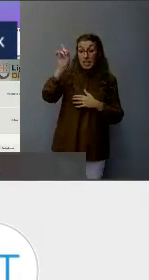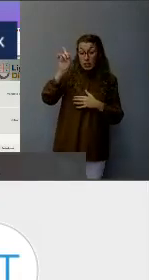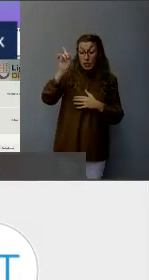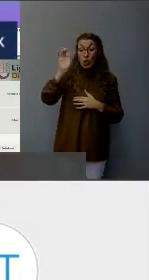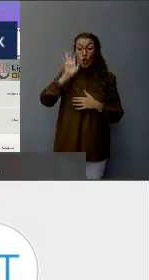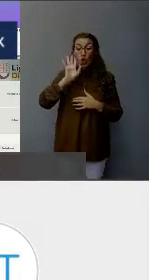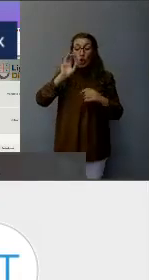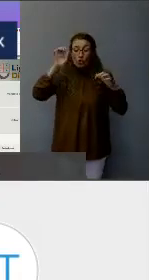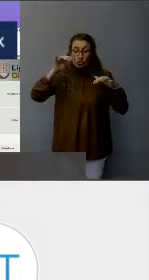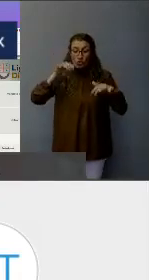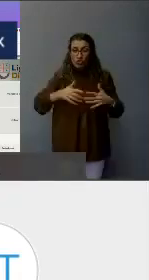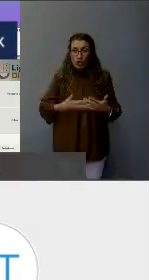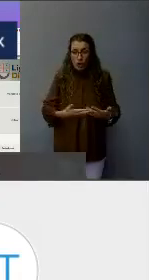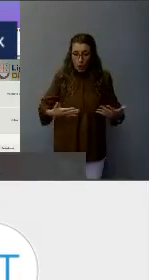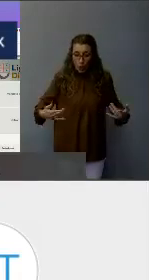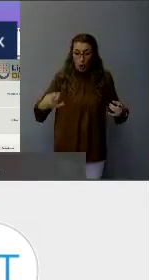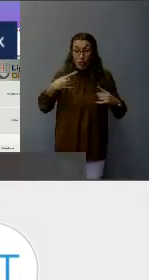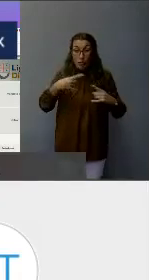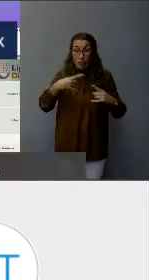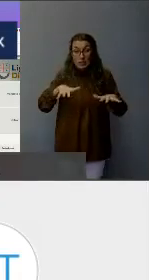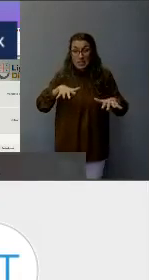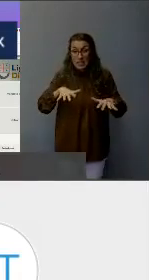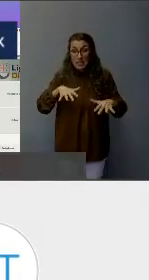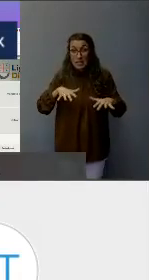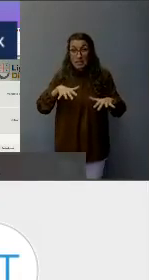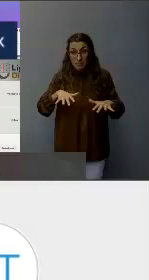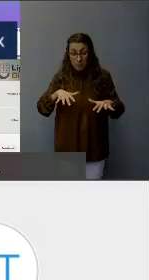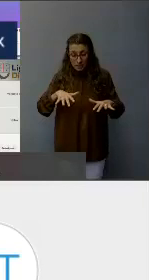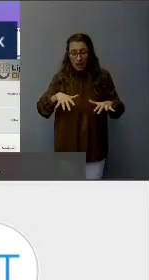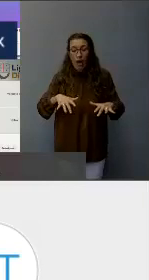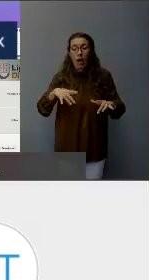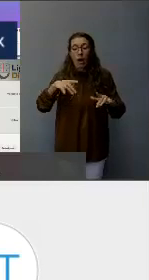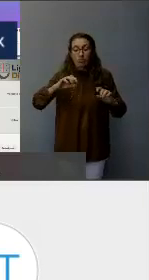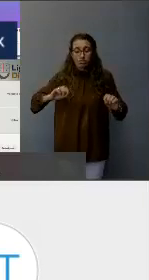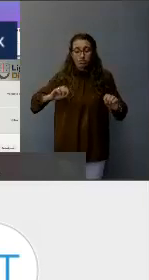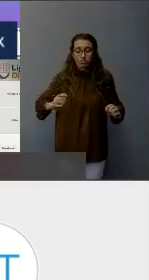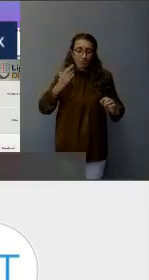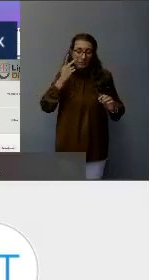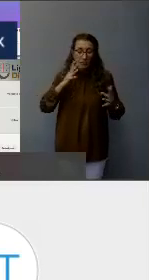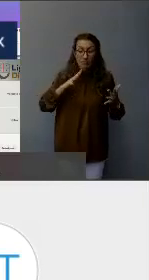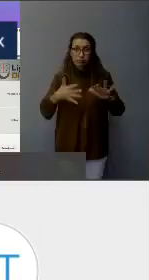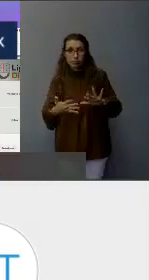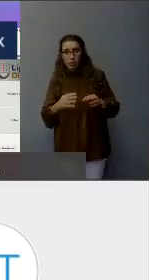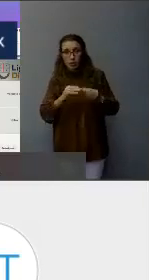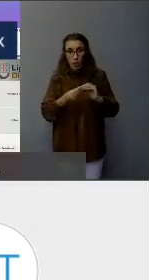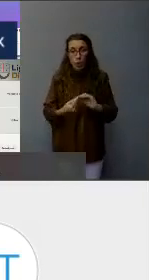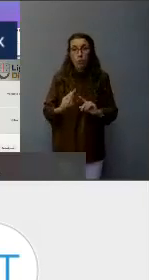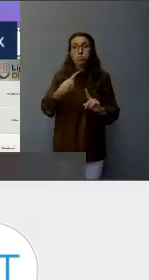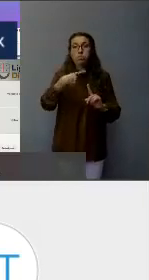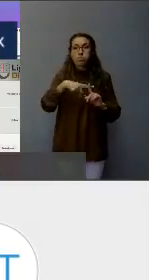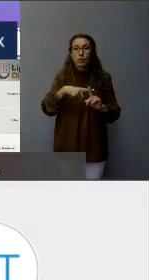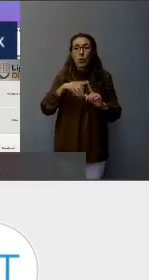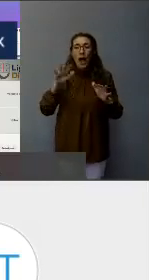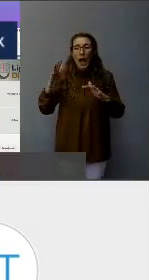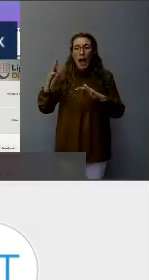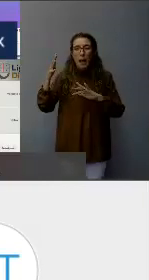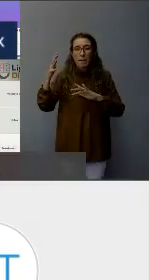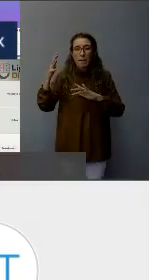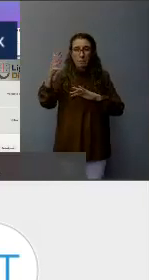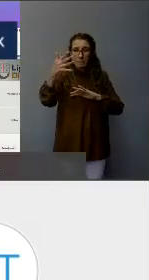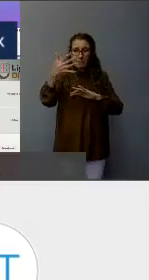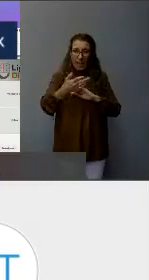richiamo rapporto ambientale che riguarda i contenuti della variante